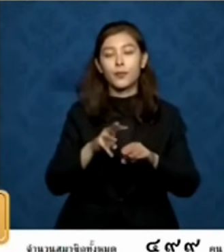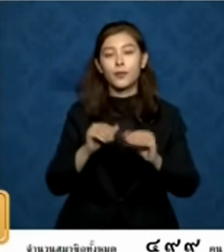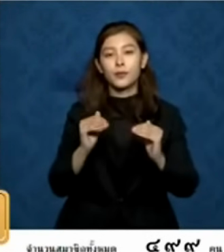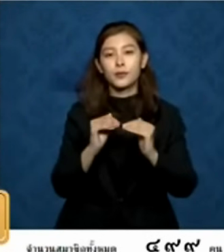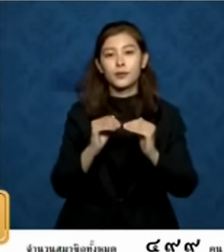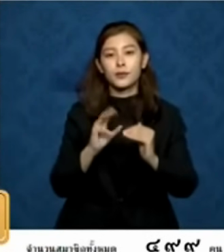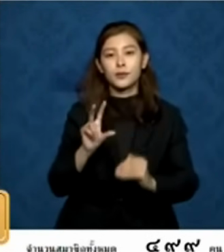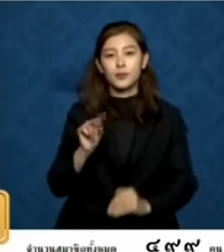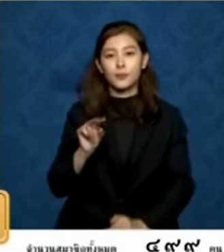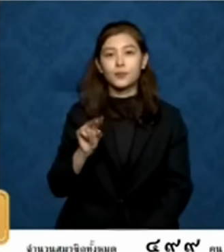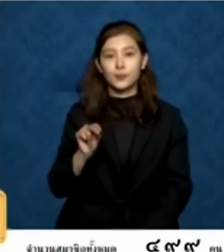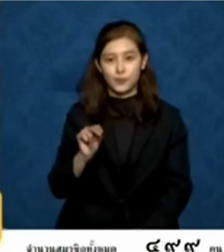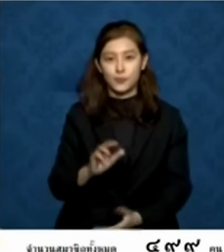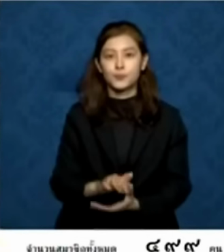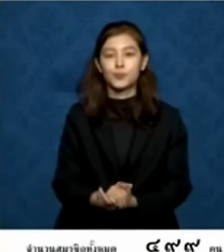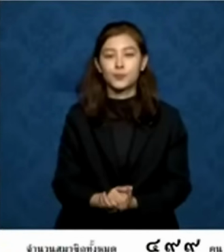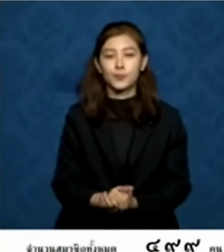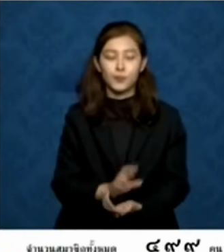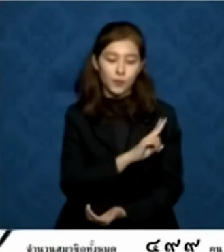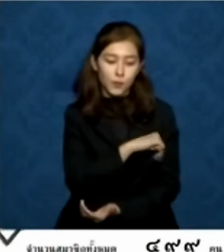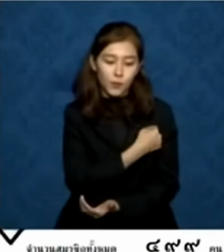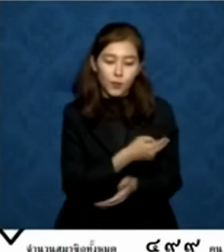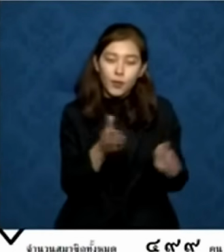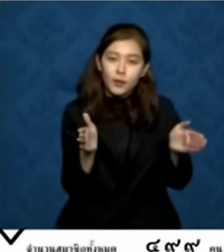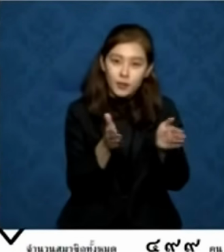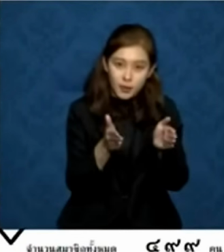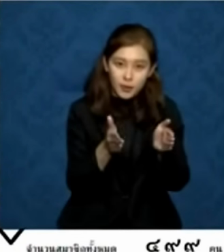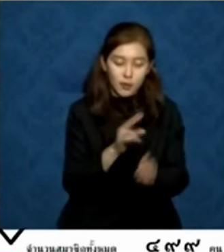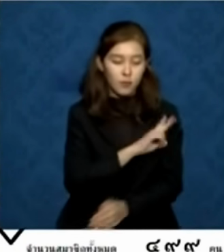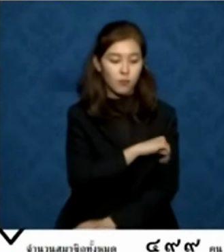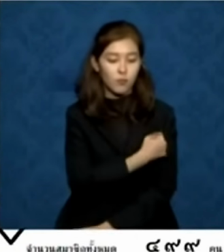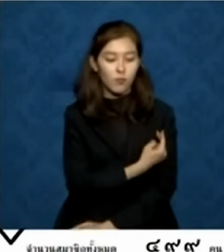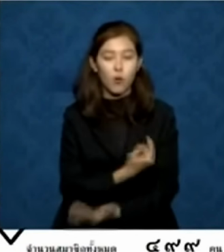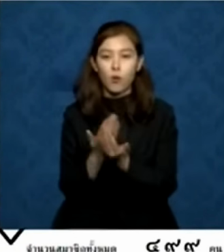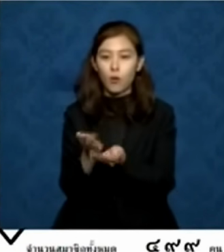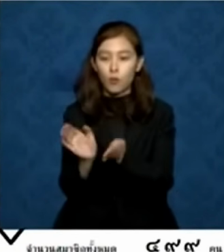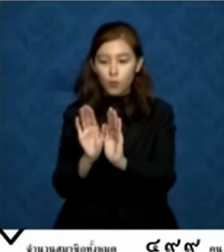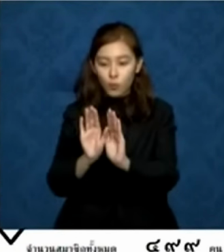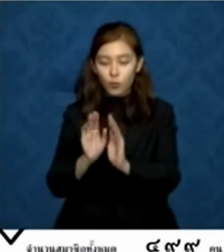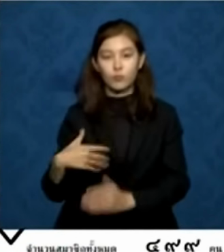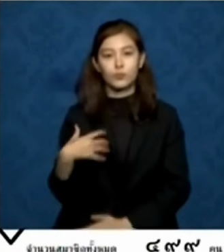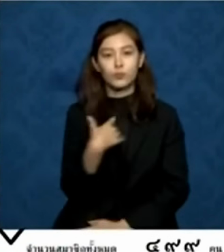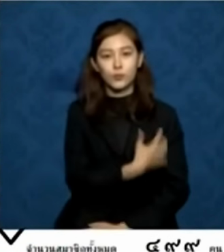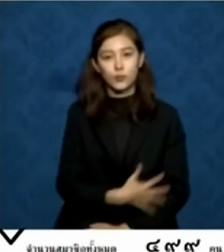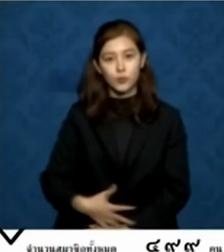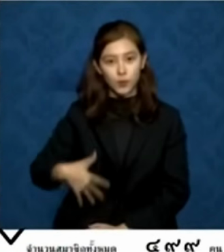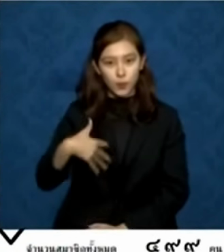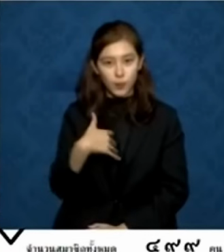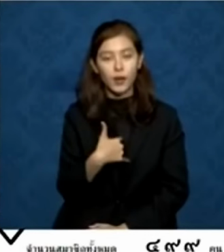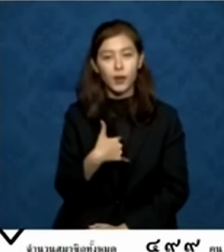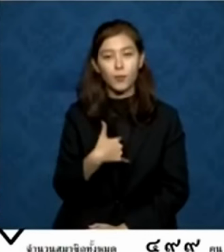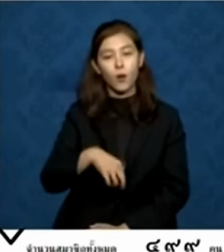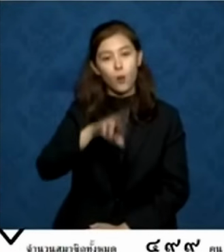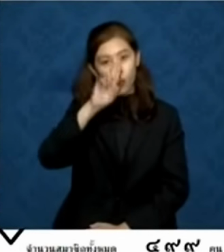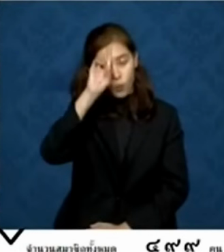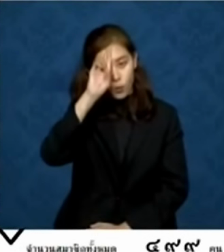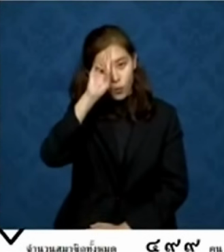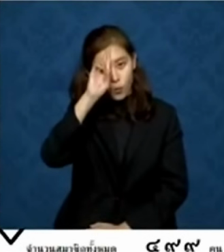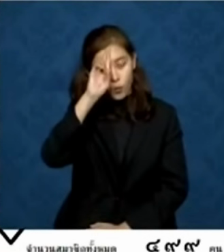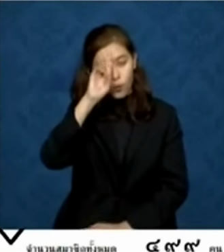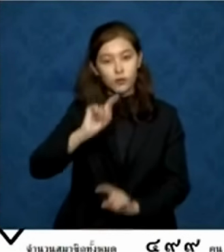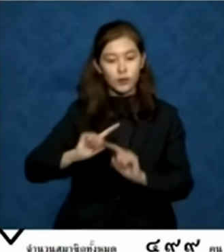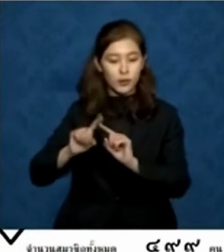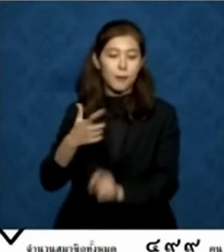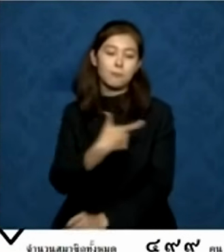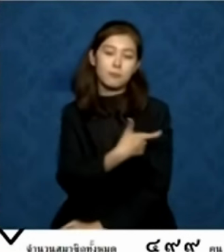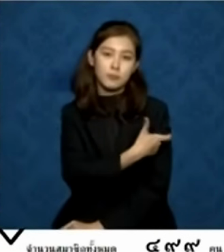ที่มีความปลอดภัยพัฒนาคลินิกหมอครอบครัวส่งเสริมกลไกส่งเสริมสุขภาพป้องกันโรคโดยเฉพาะให้วัคซีน